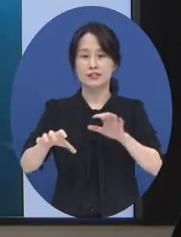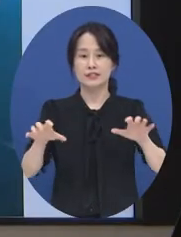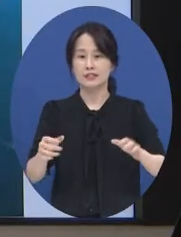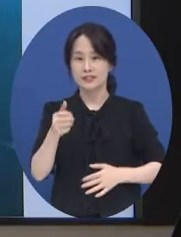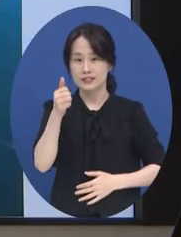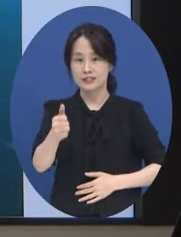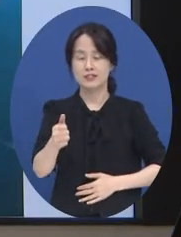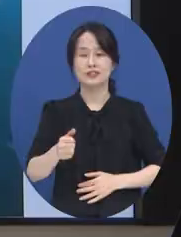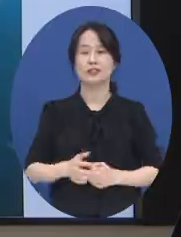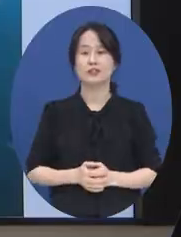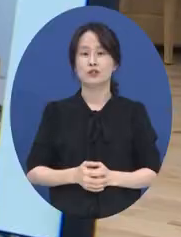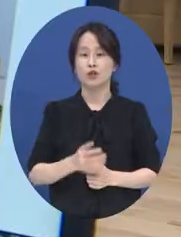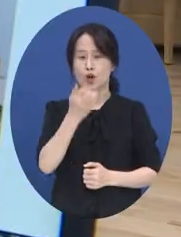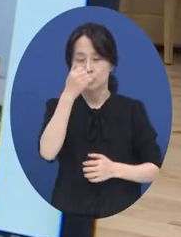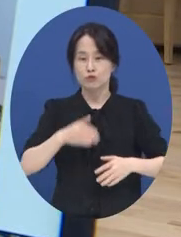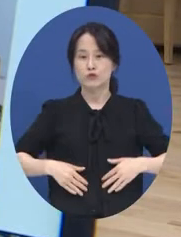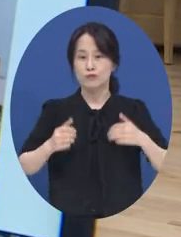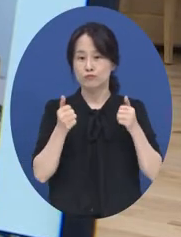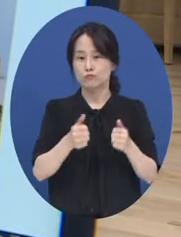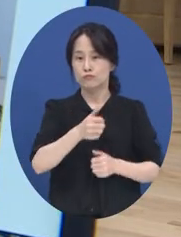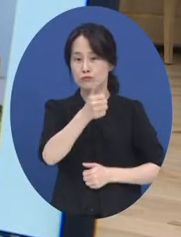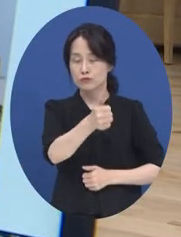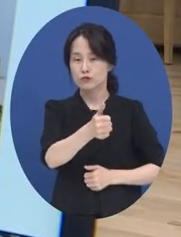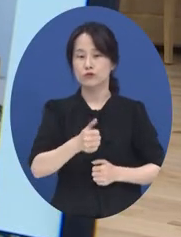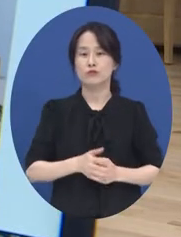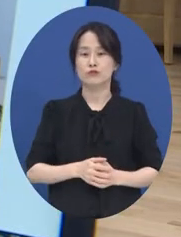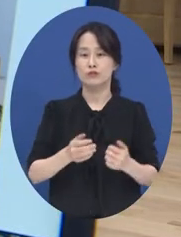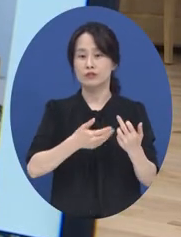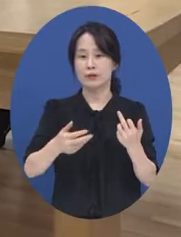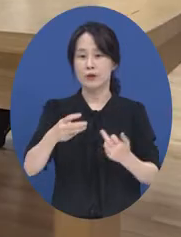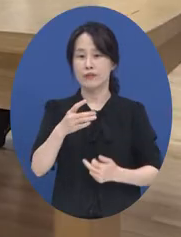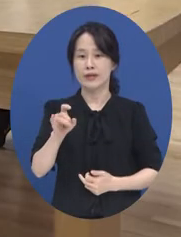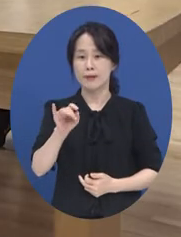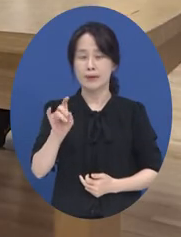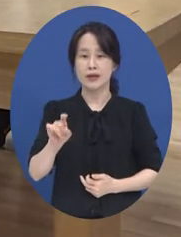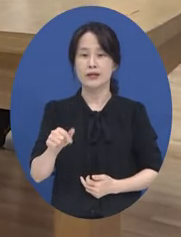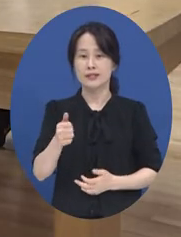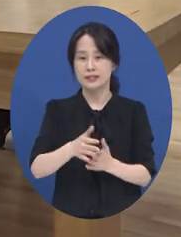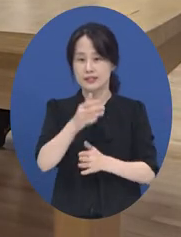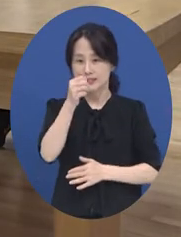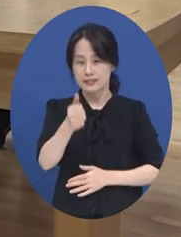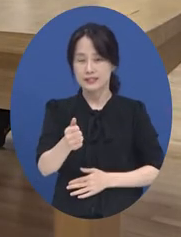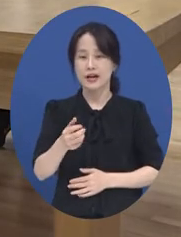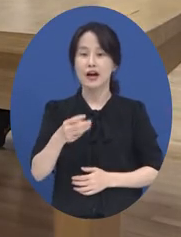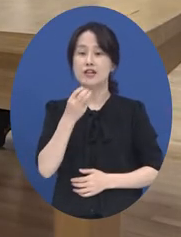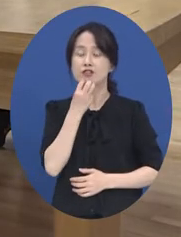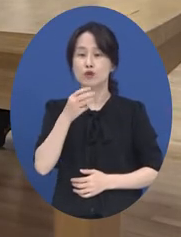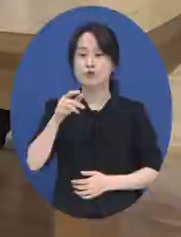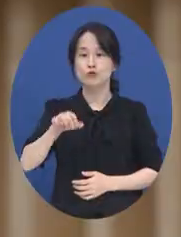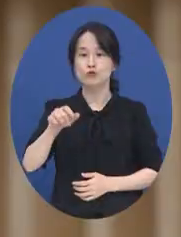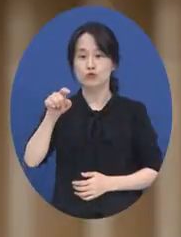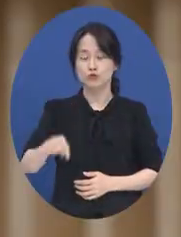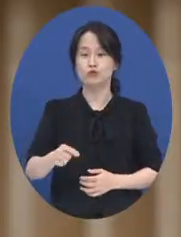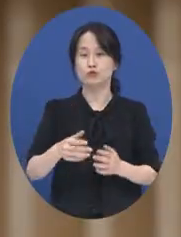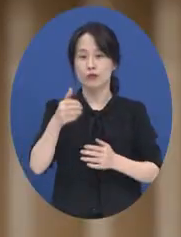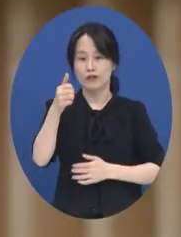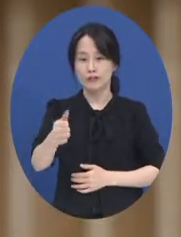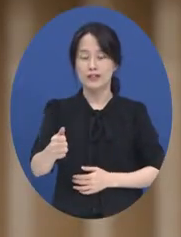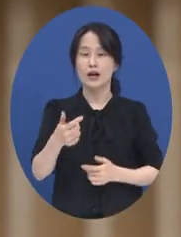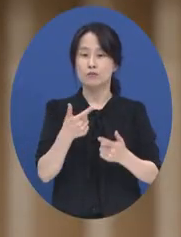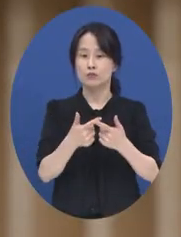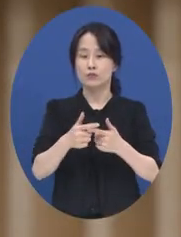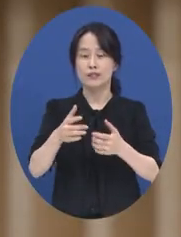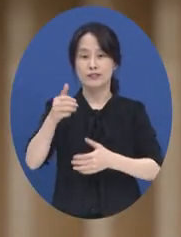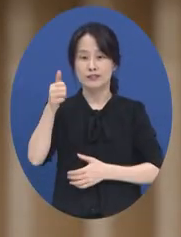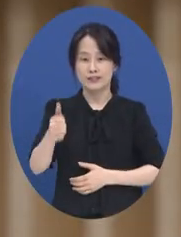자치단체장과 박정현 충남 부여군수, 류태호 강원 태백시장, 서영호 서울중구청장, 정미영 부산 금정구청장